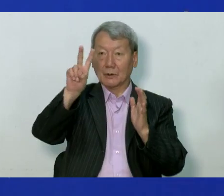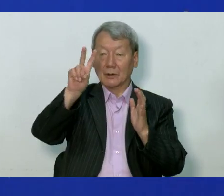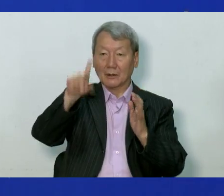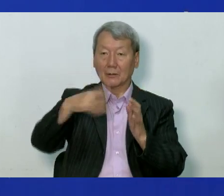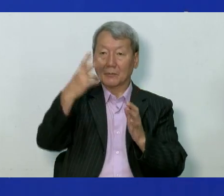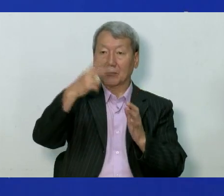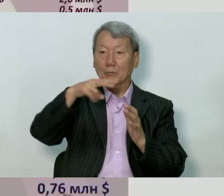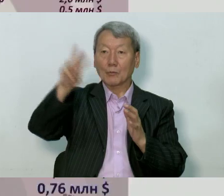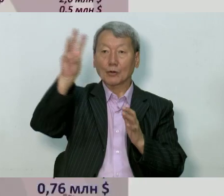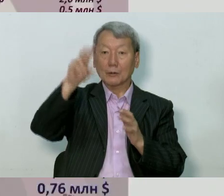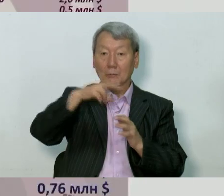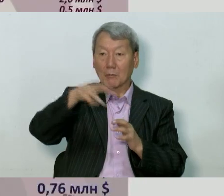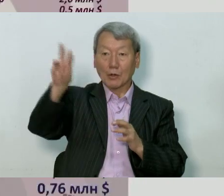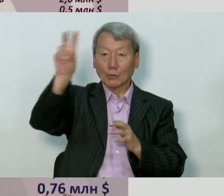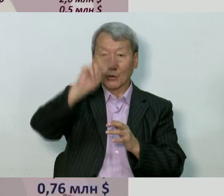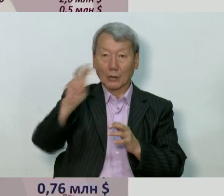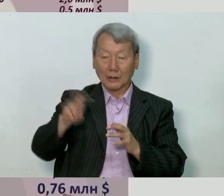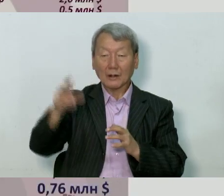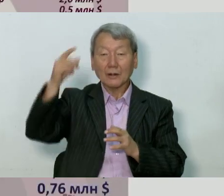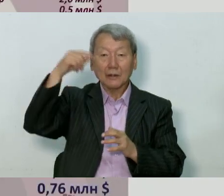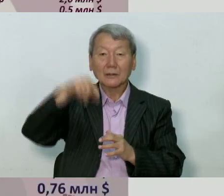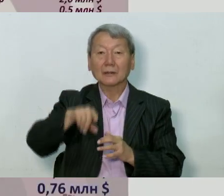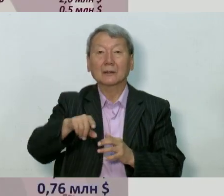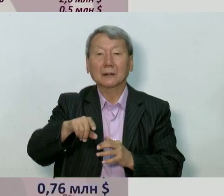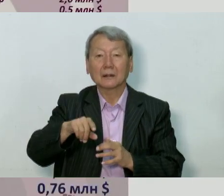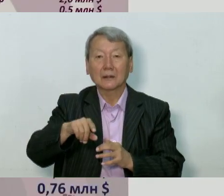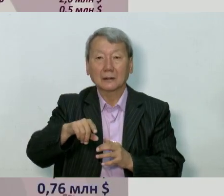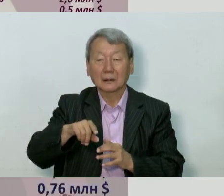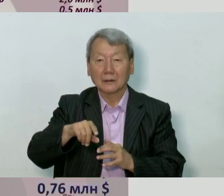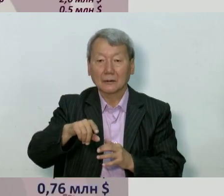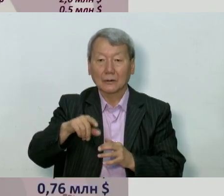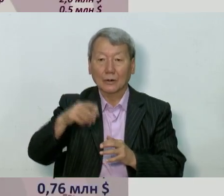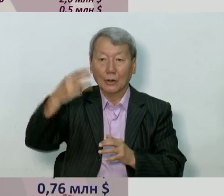72,5 миллион АКШ доллары, анын ичинде